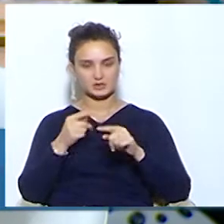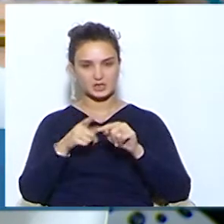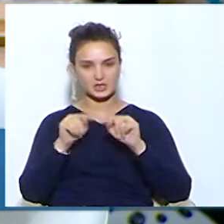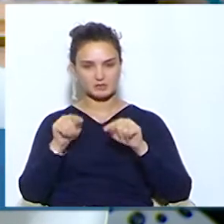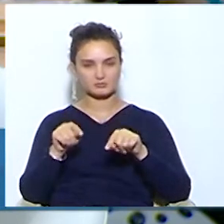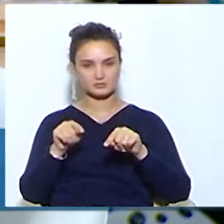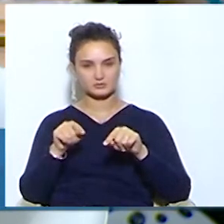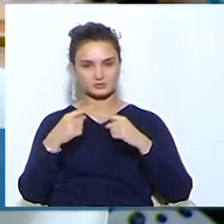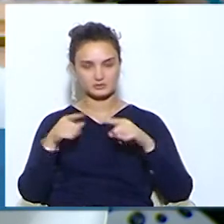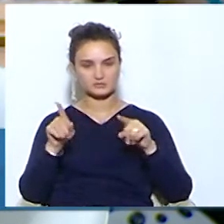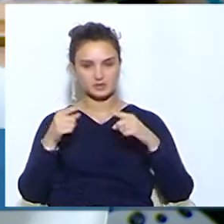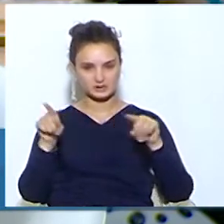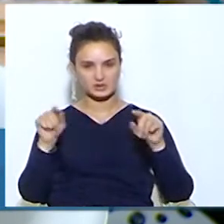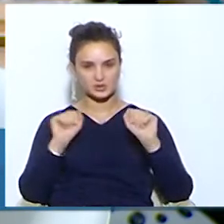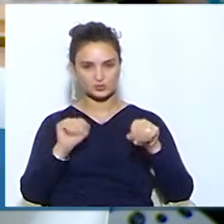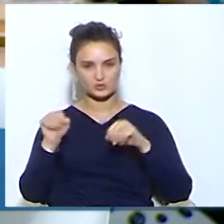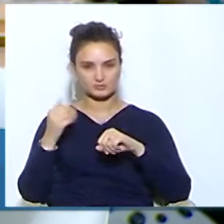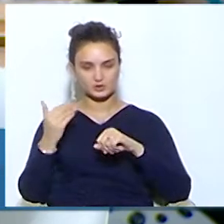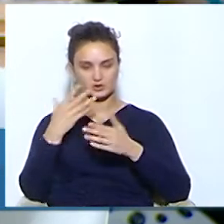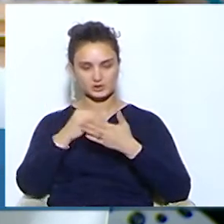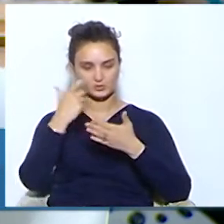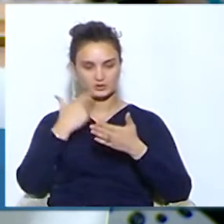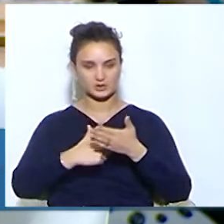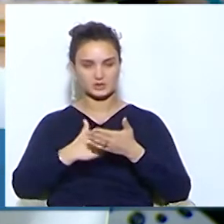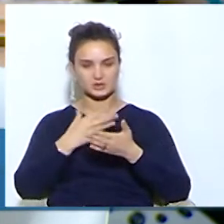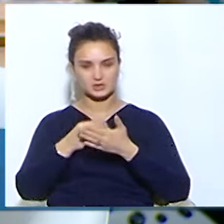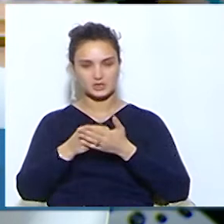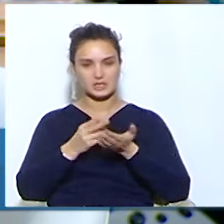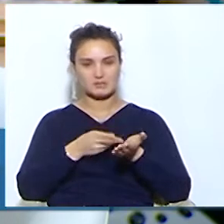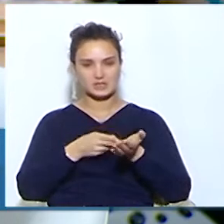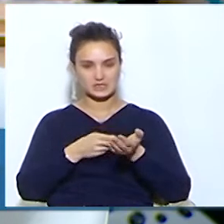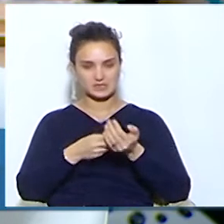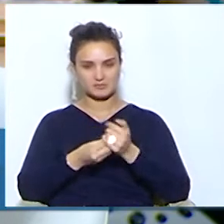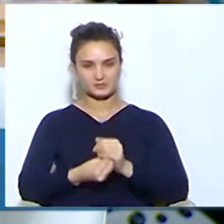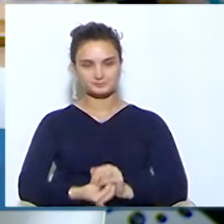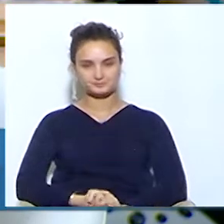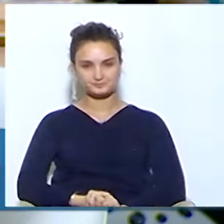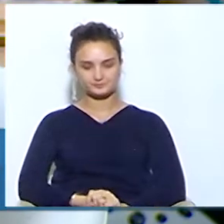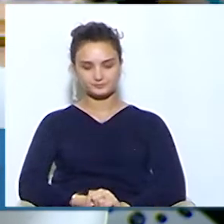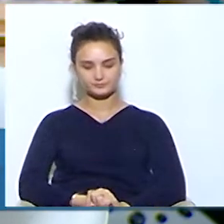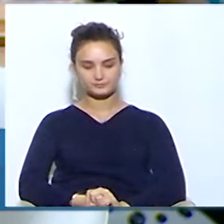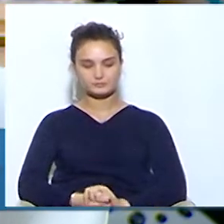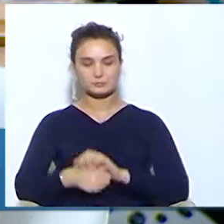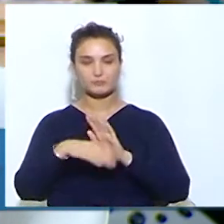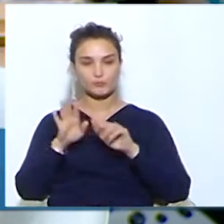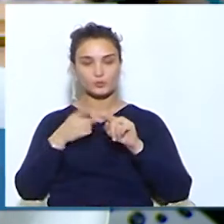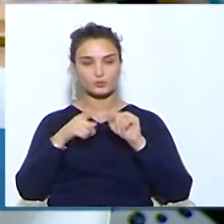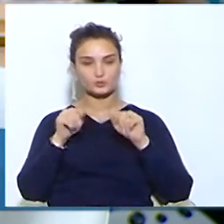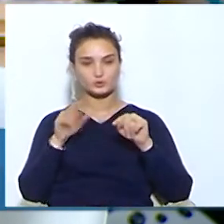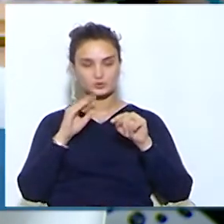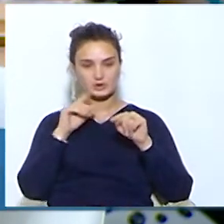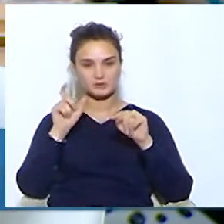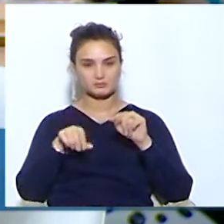ამ სხვათა საშუალებით ჩენი თავის დამტკიცება. აი, და უფრო ესეთი მომენტია,